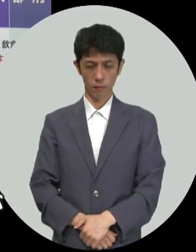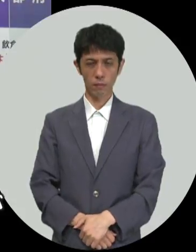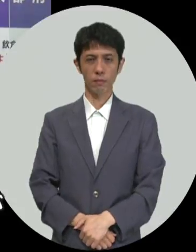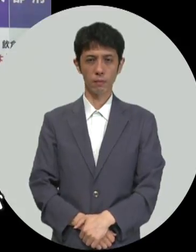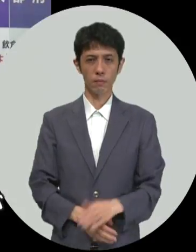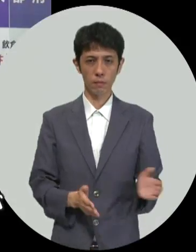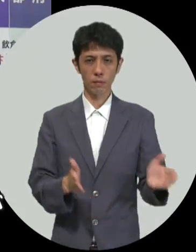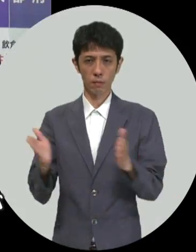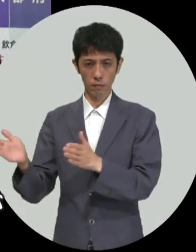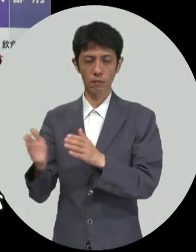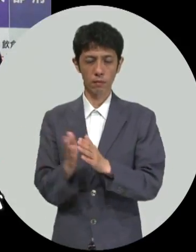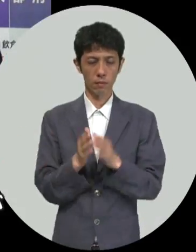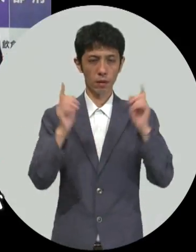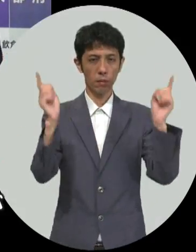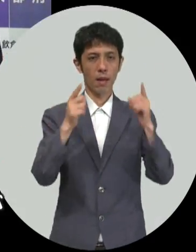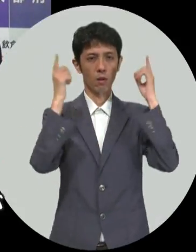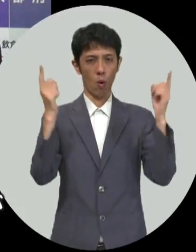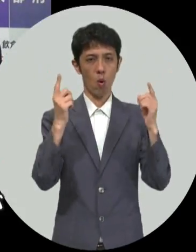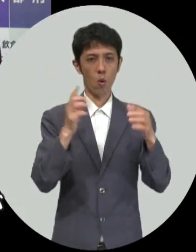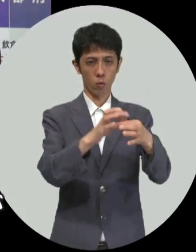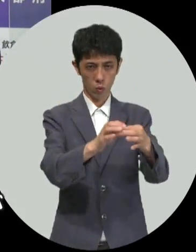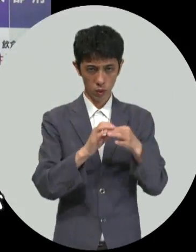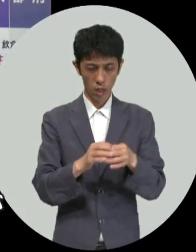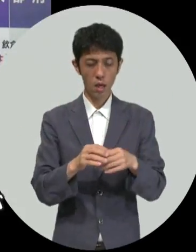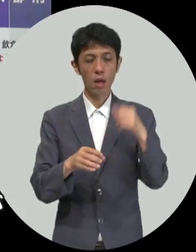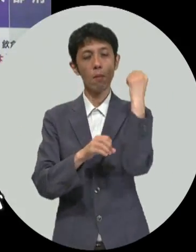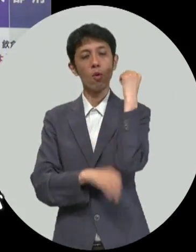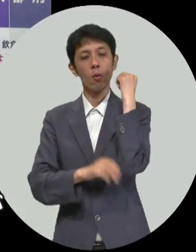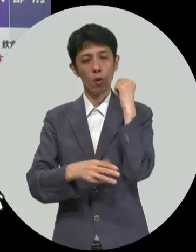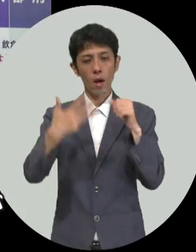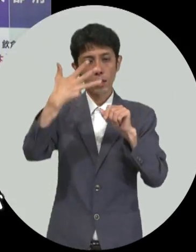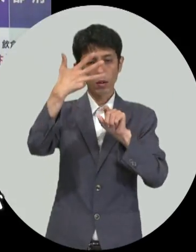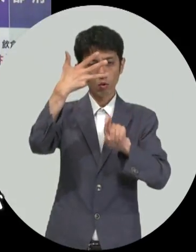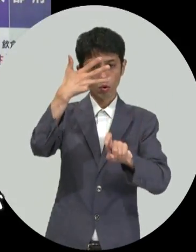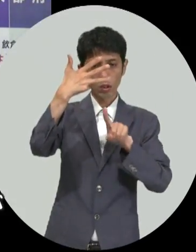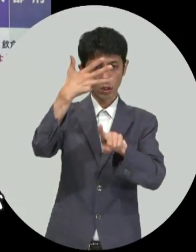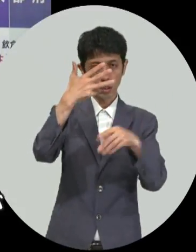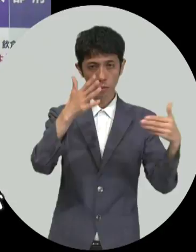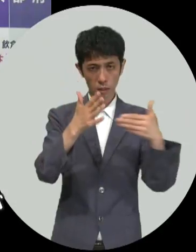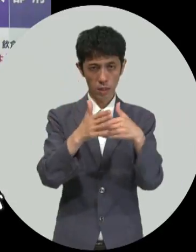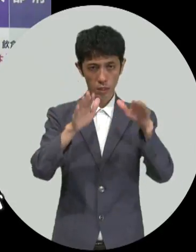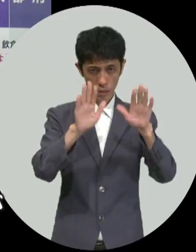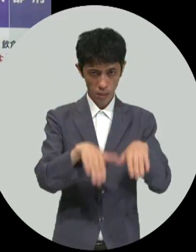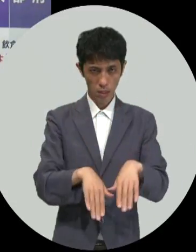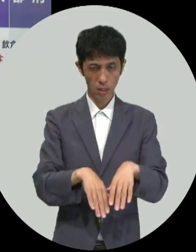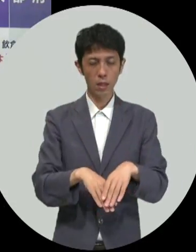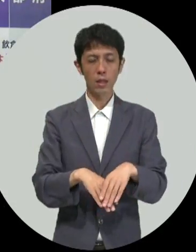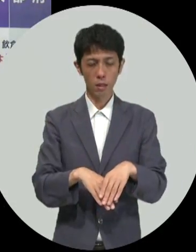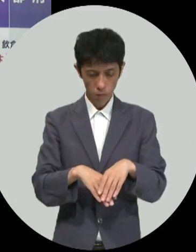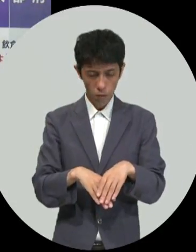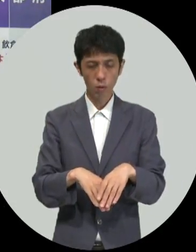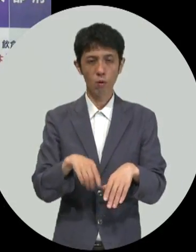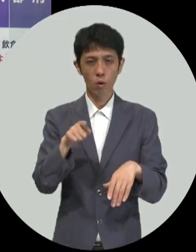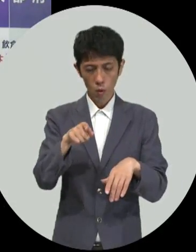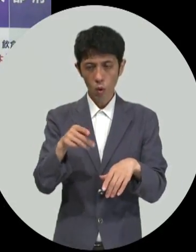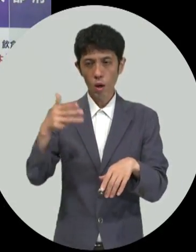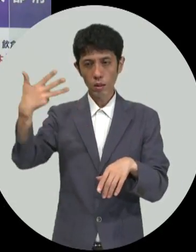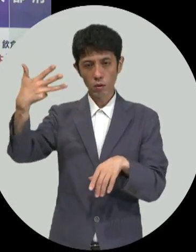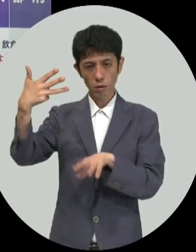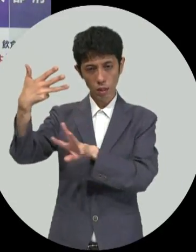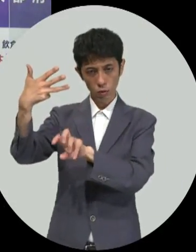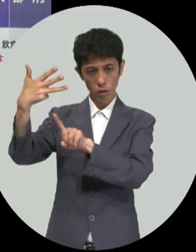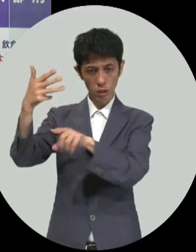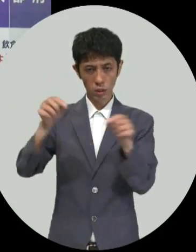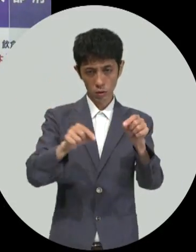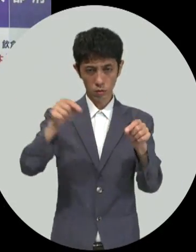等につきましては、これももともと8月11日までだと思いますが、周期につきましては31日に合わ